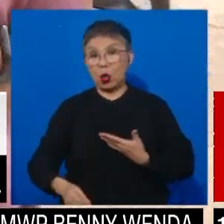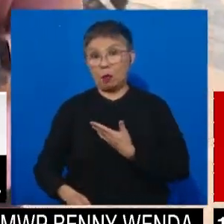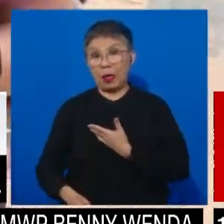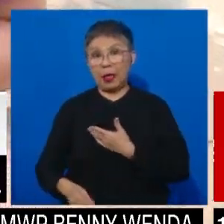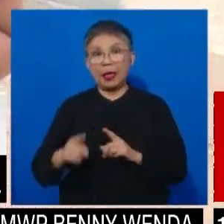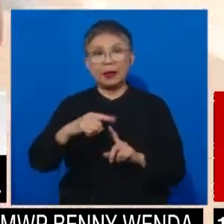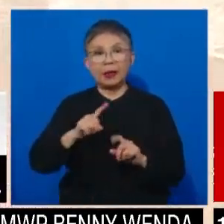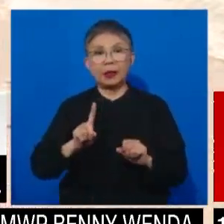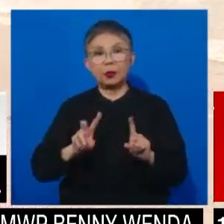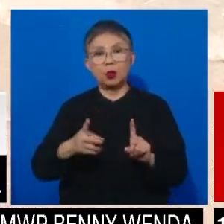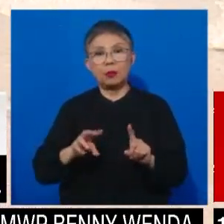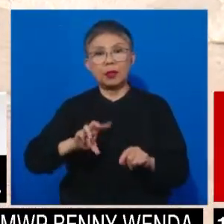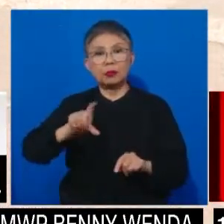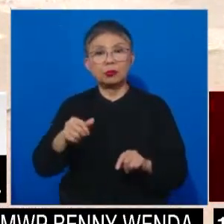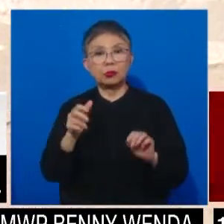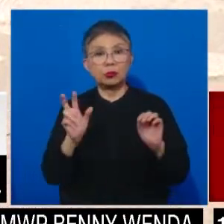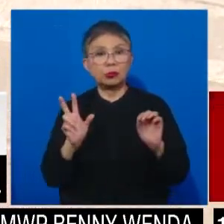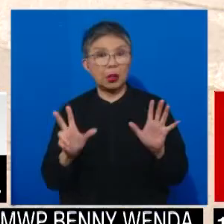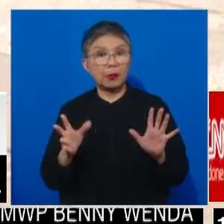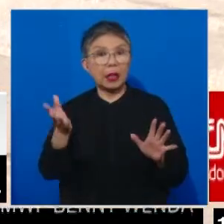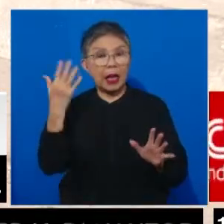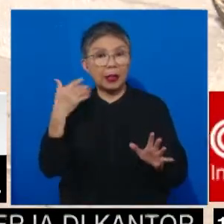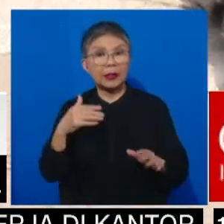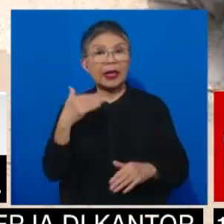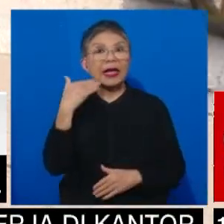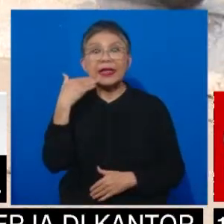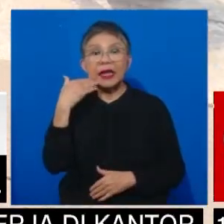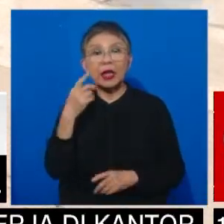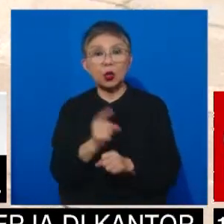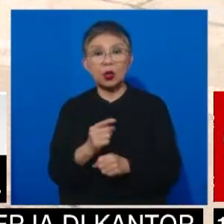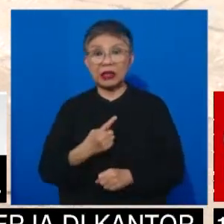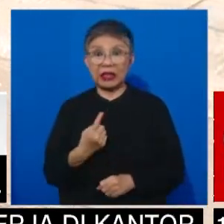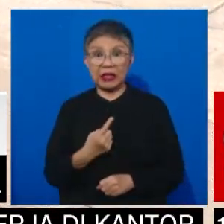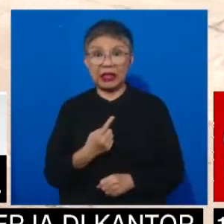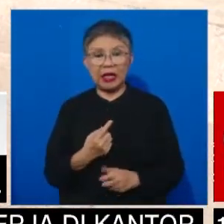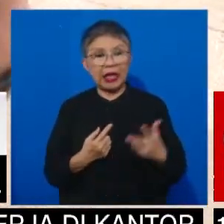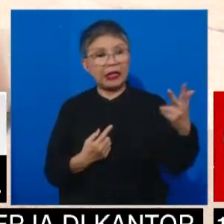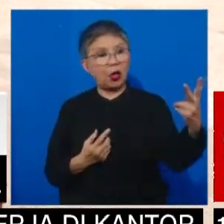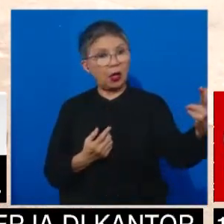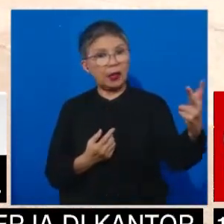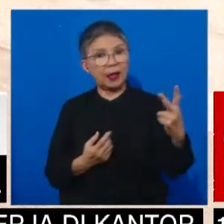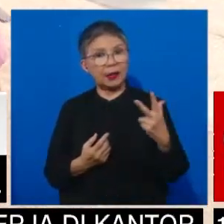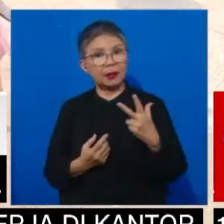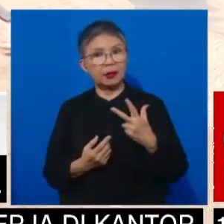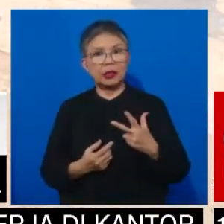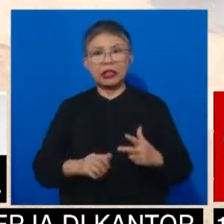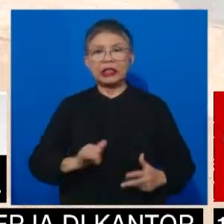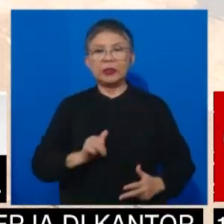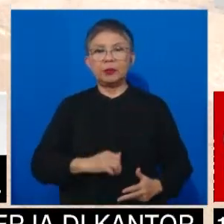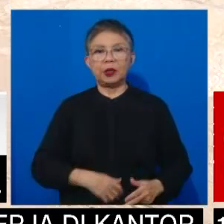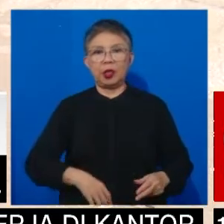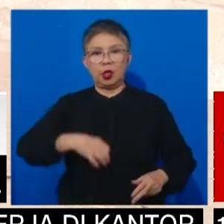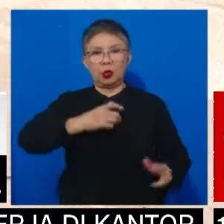Tanggal 12 Agustus 2023 kemarin korban yang menjaga toko seorang diri ini dihampiri oleh 2 orang yang berpostur seperti